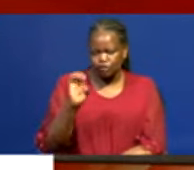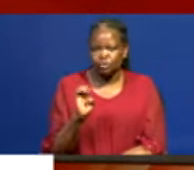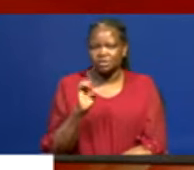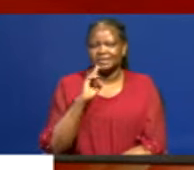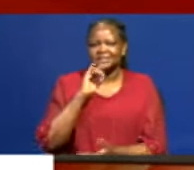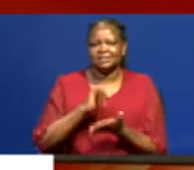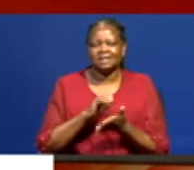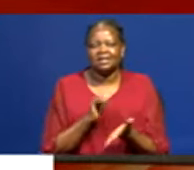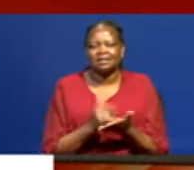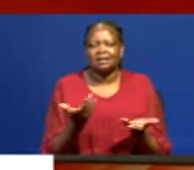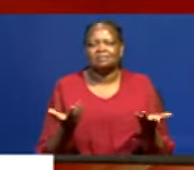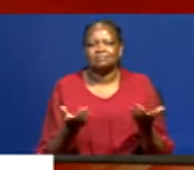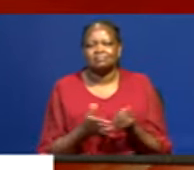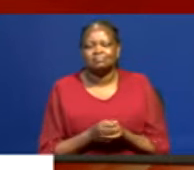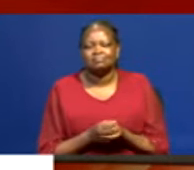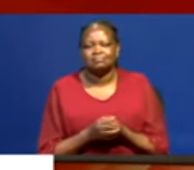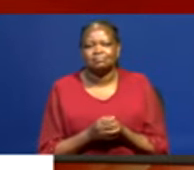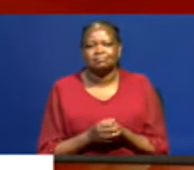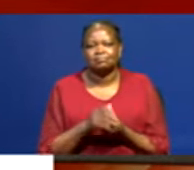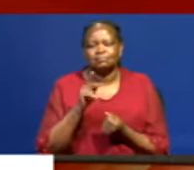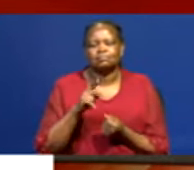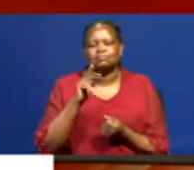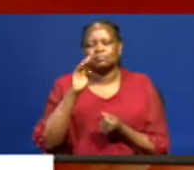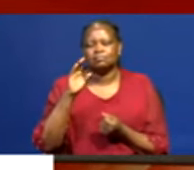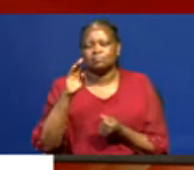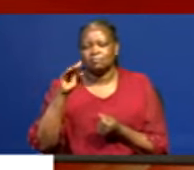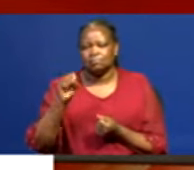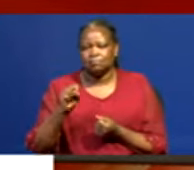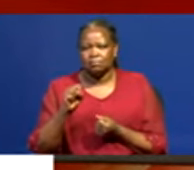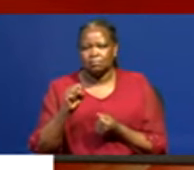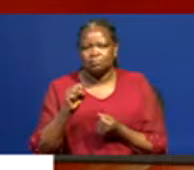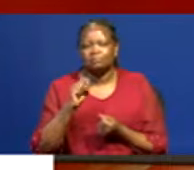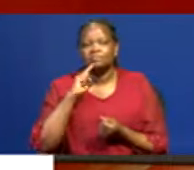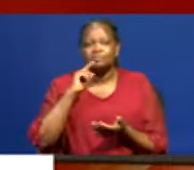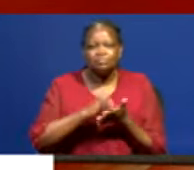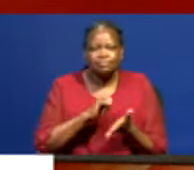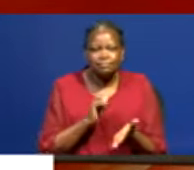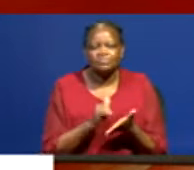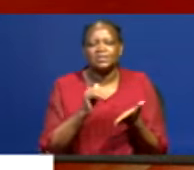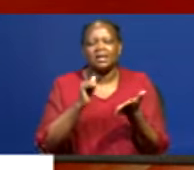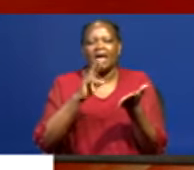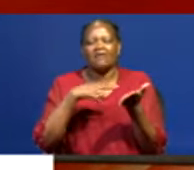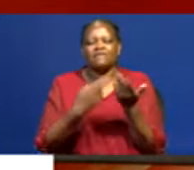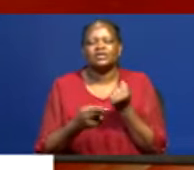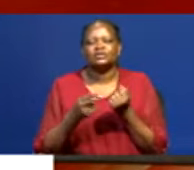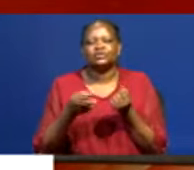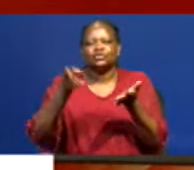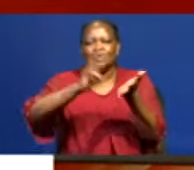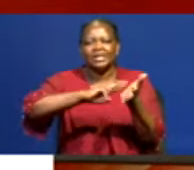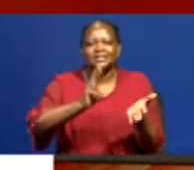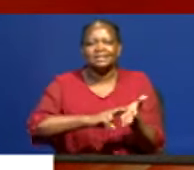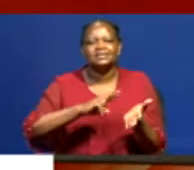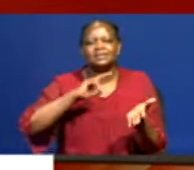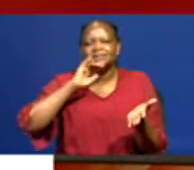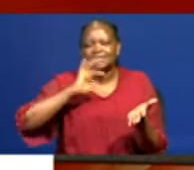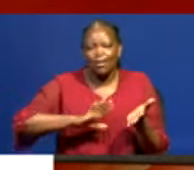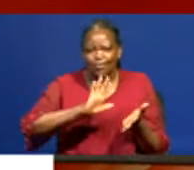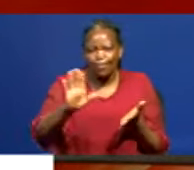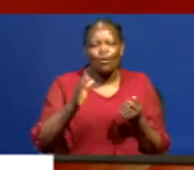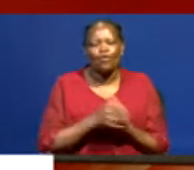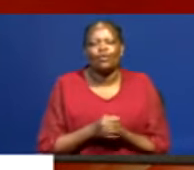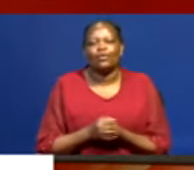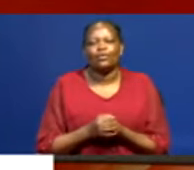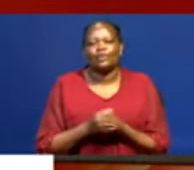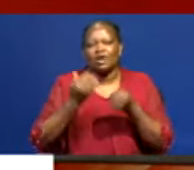imesema halmashauri ya kusajili wanafunzi katika vyuo vikuu inasema imeshindwa kumsajili mwanao katika chuo kilicho na